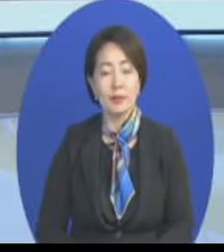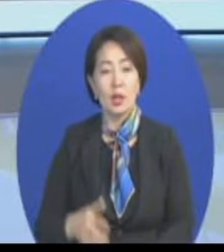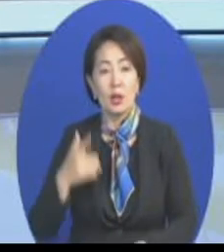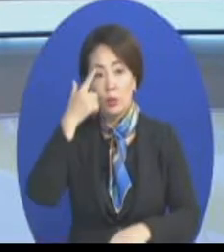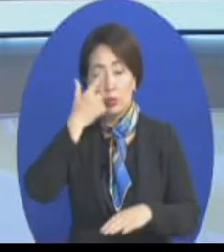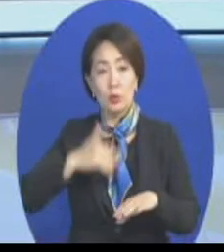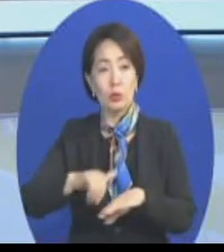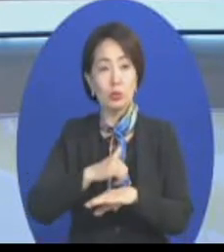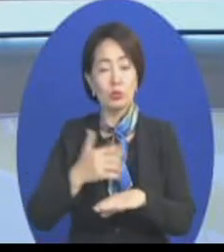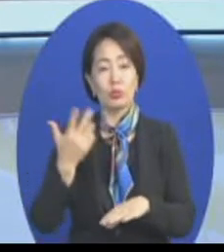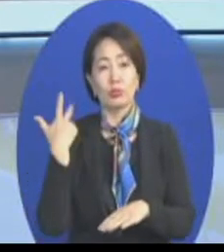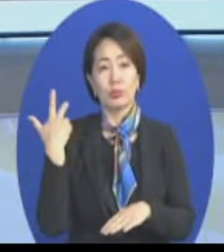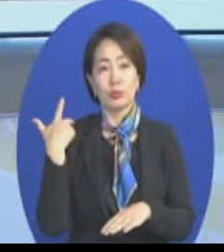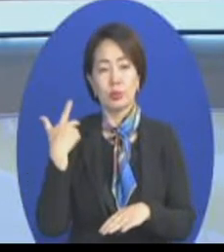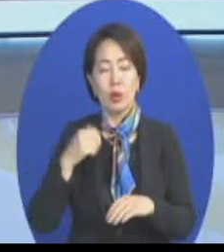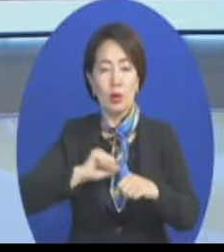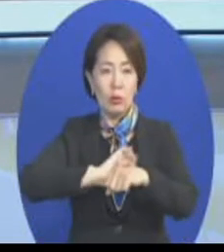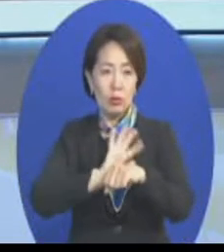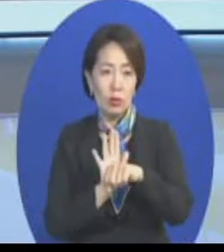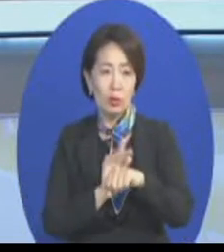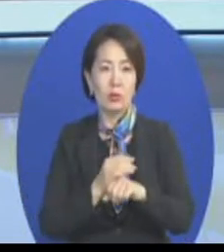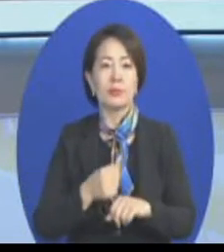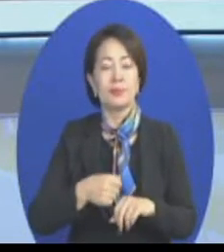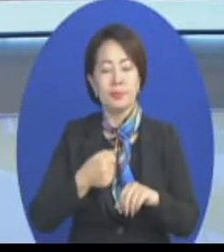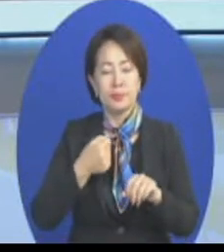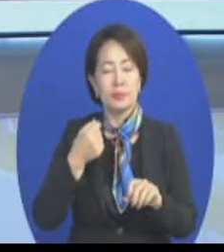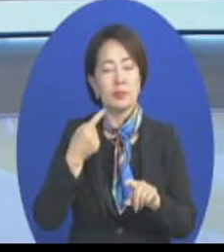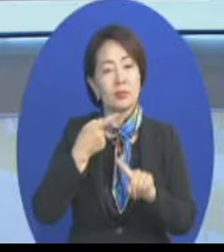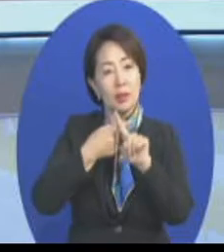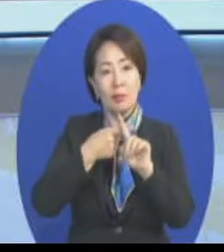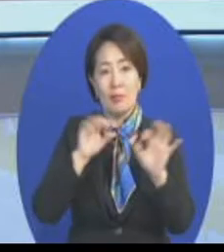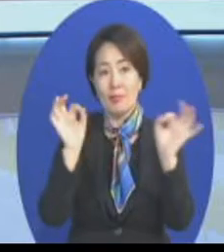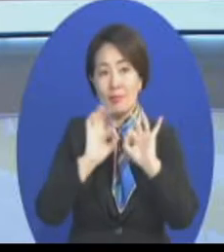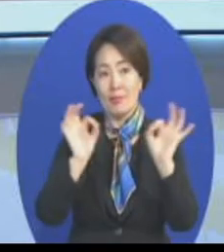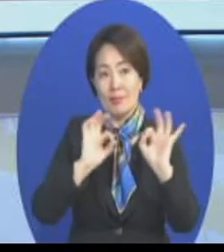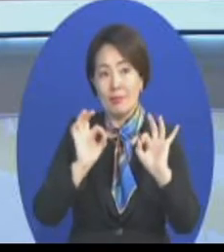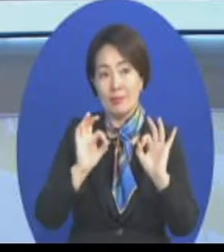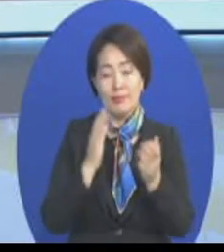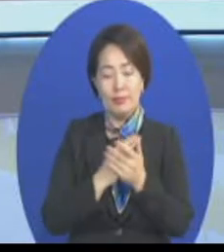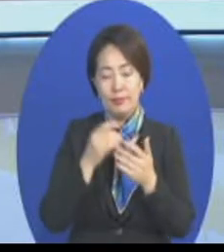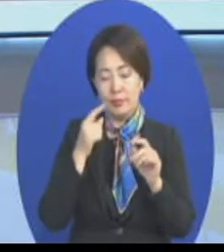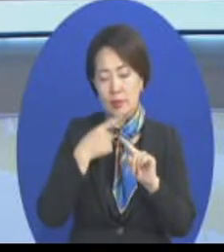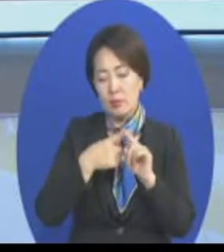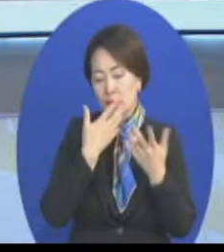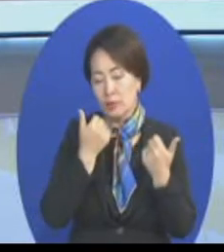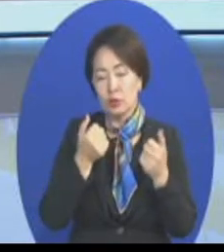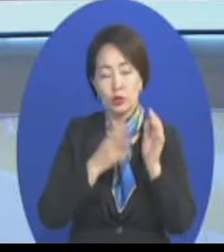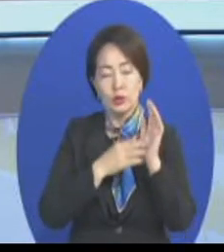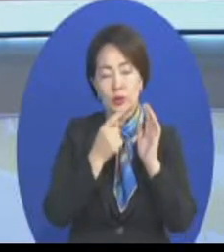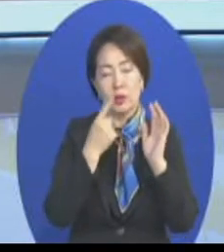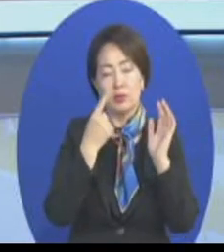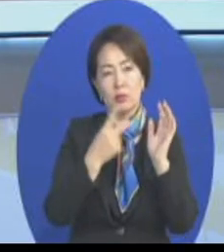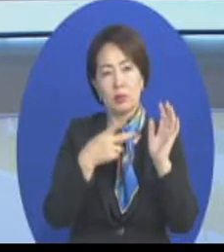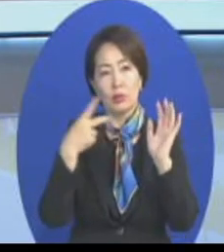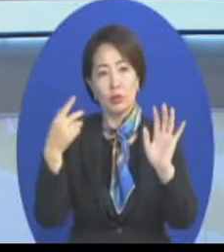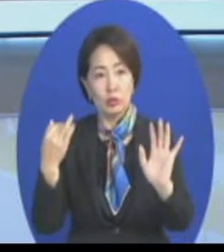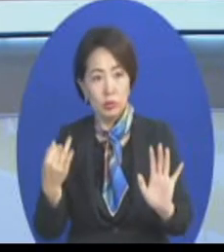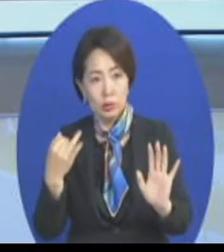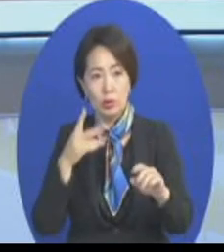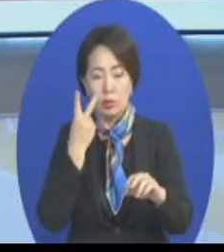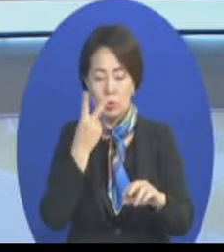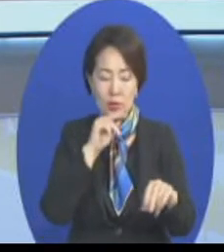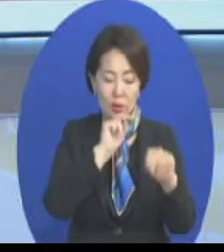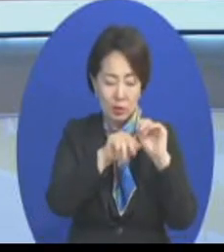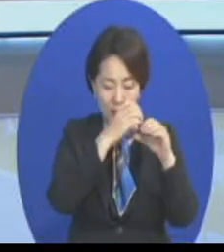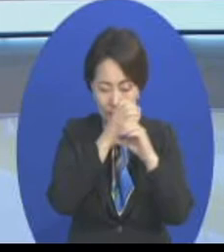Манай улс зүйлийн 3 хоногт COVID-19 сарлахлын халдвар нэмж бүртгдээгүй. Тодорхойлбол 9-р сарын 25-наас 27-ны хооронд халдвар төвчин судлалын үндэсний төвийн 2